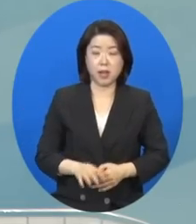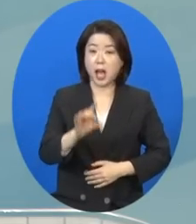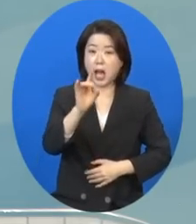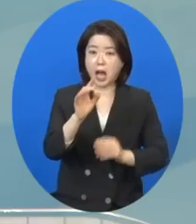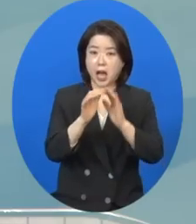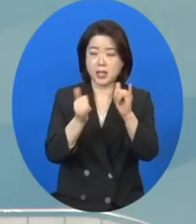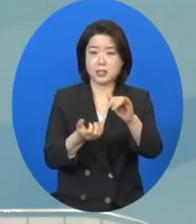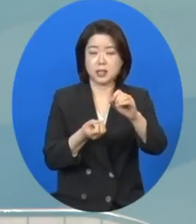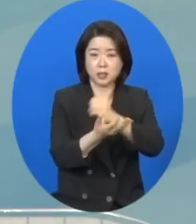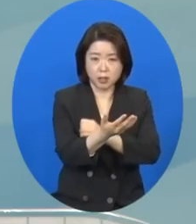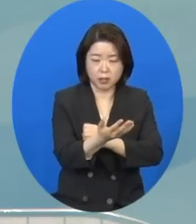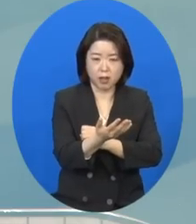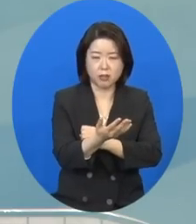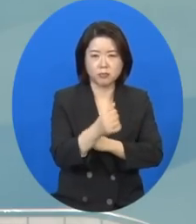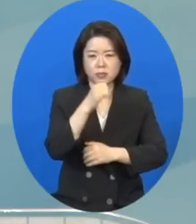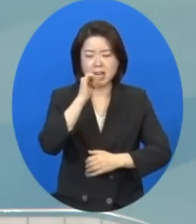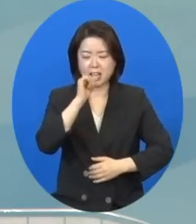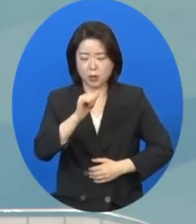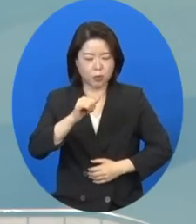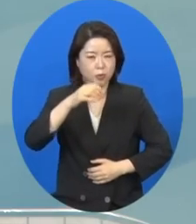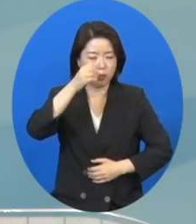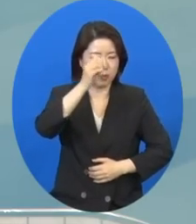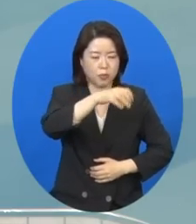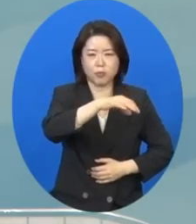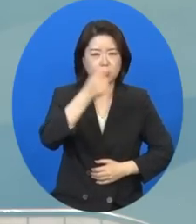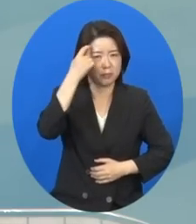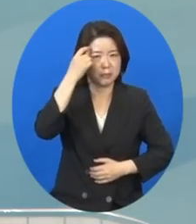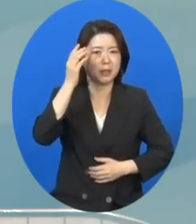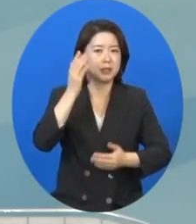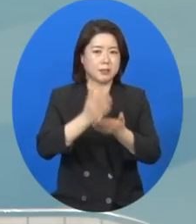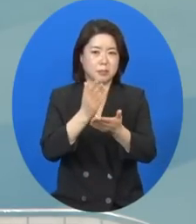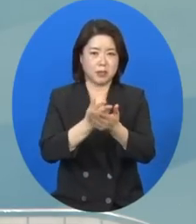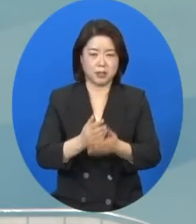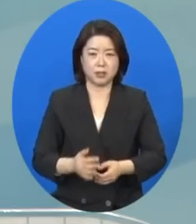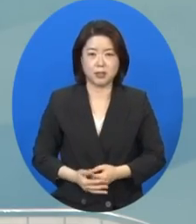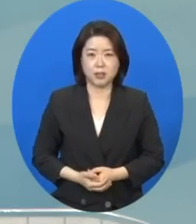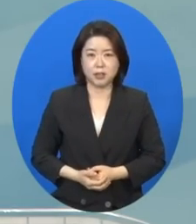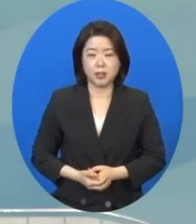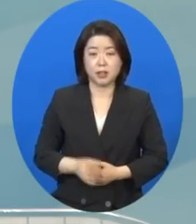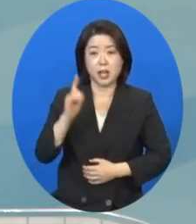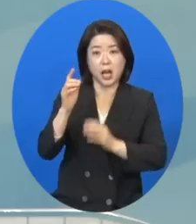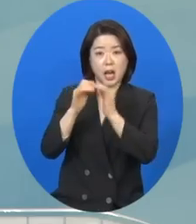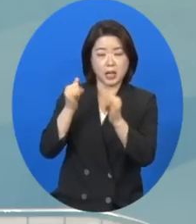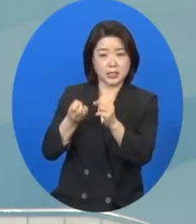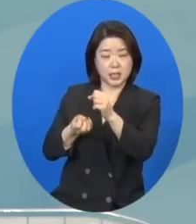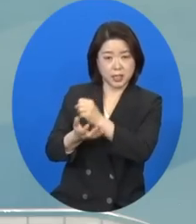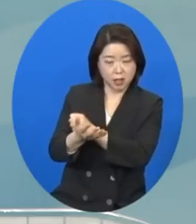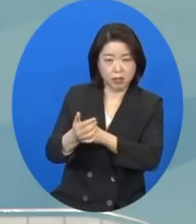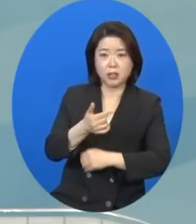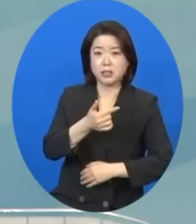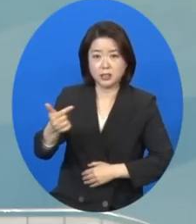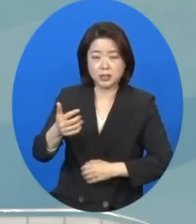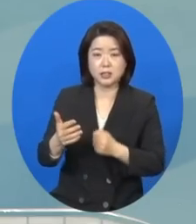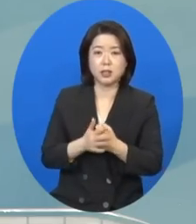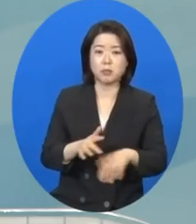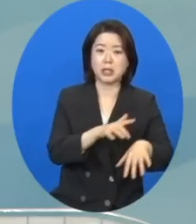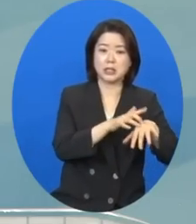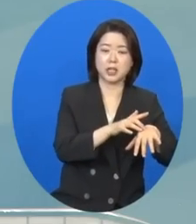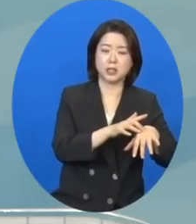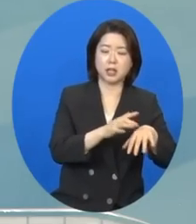영향력을 결코 이해하지 마시기 바랍니다 그렇게 한 사람이 영향력이 크기 때문에 사탄은